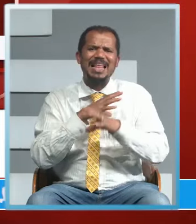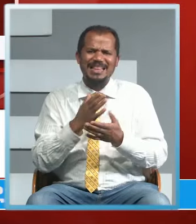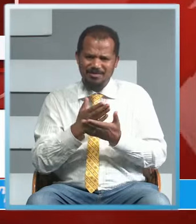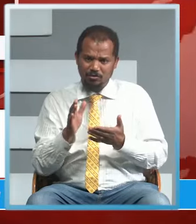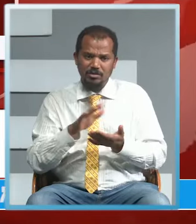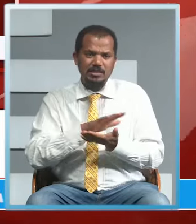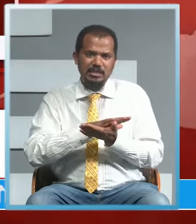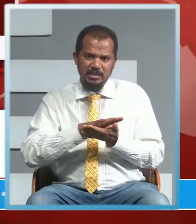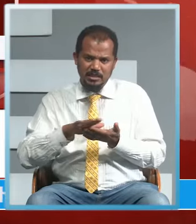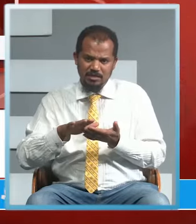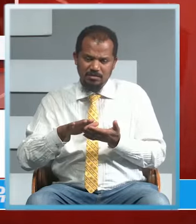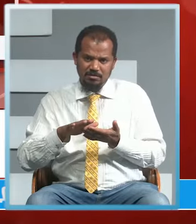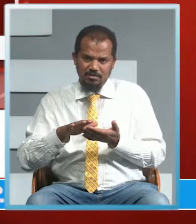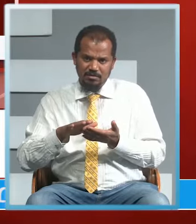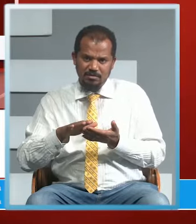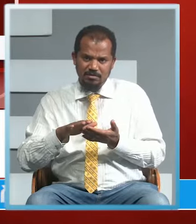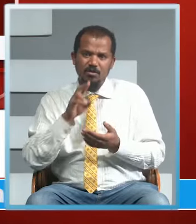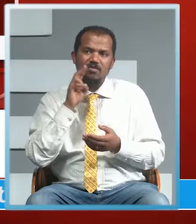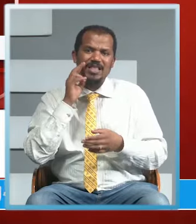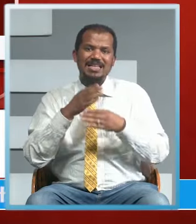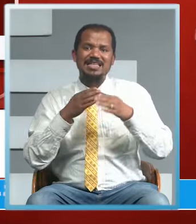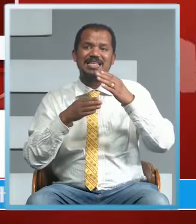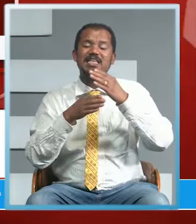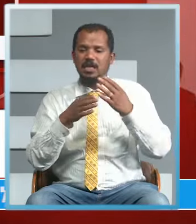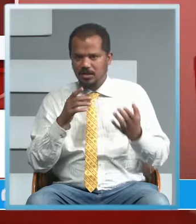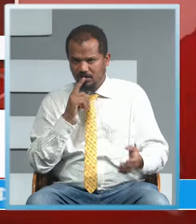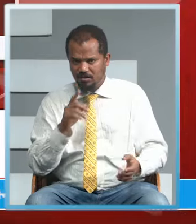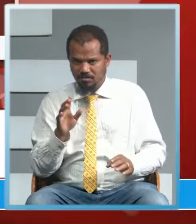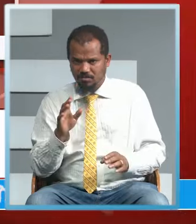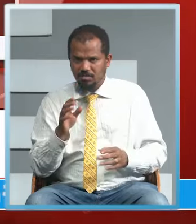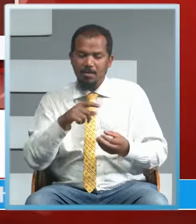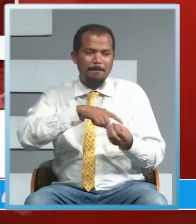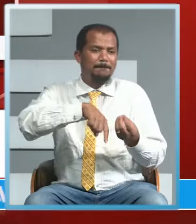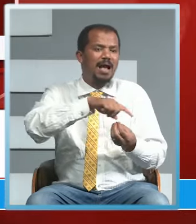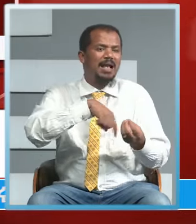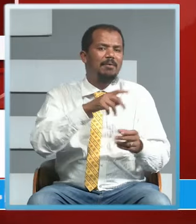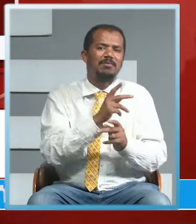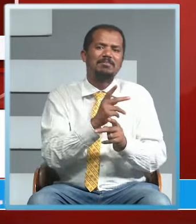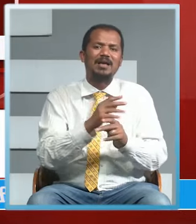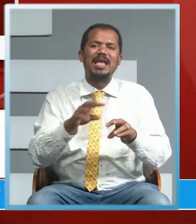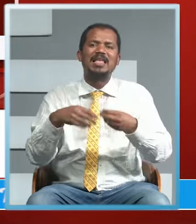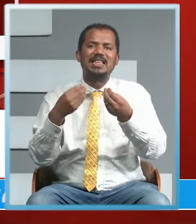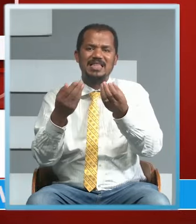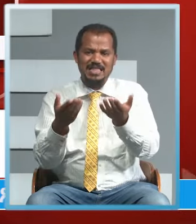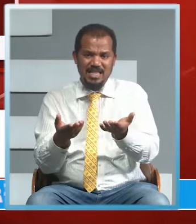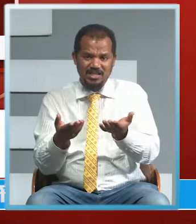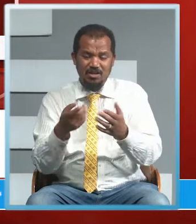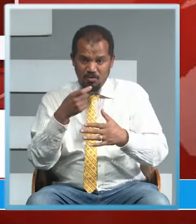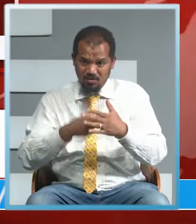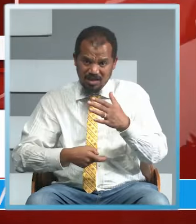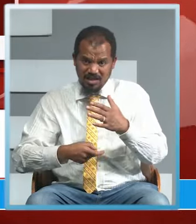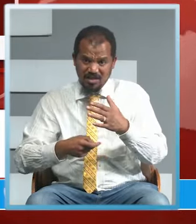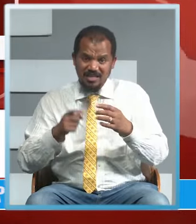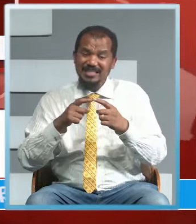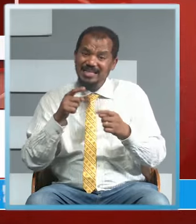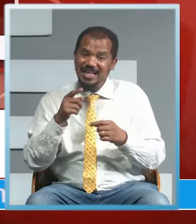አንጻር የንጽህና በጣም ሲሪየስ የሆቴል ደረጃ መደባ ክራይቴሪያ ነው። ስለዚህ በአካባቢ ጥበቃ የተሰጠው ክራይቴሪያ